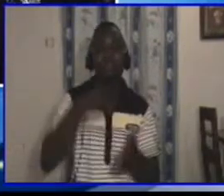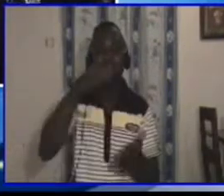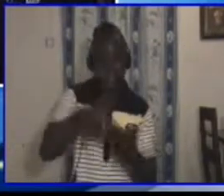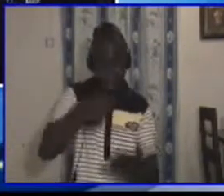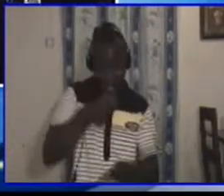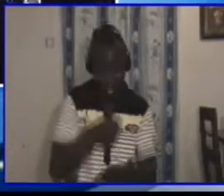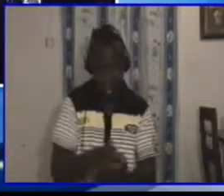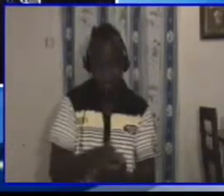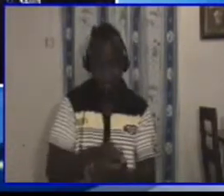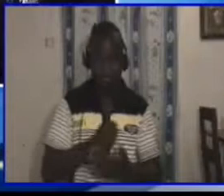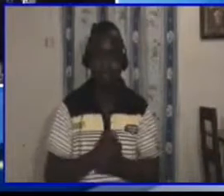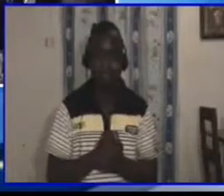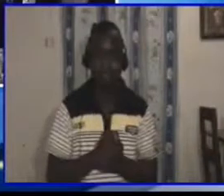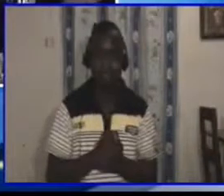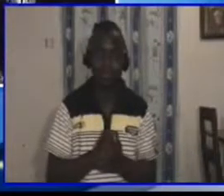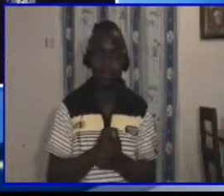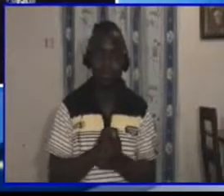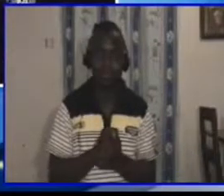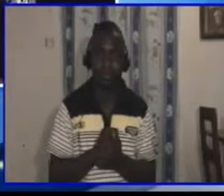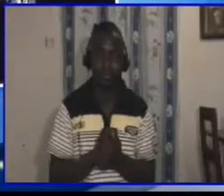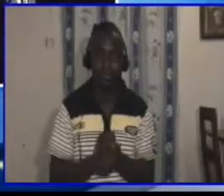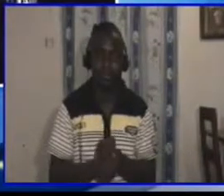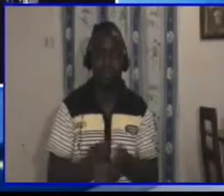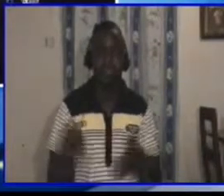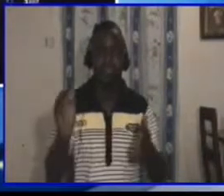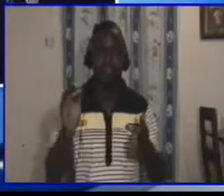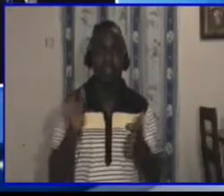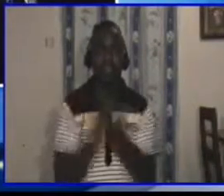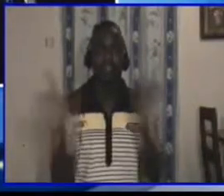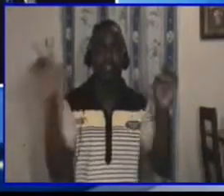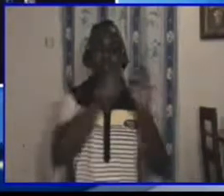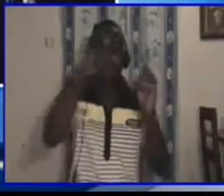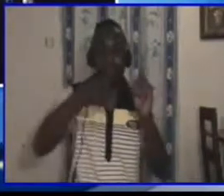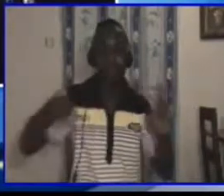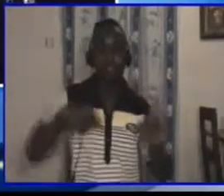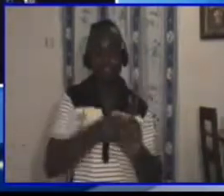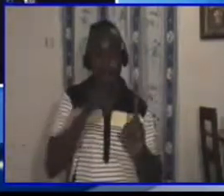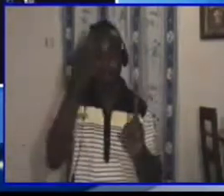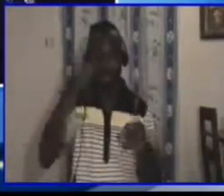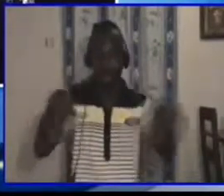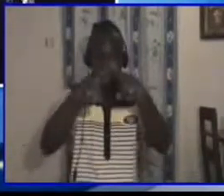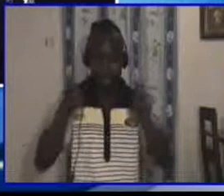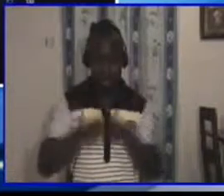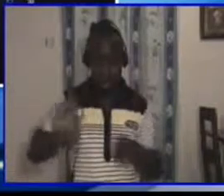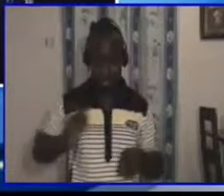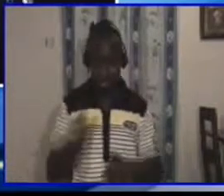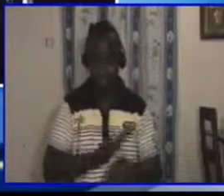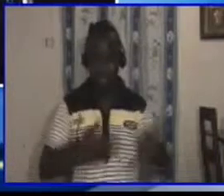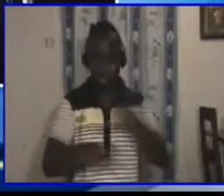non con me in tutto l'antico testamento